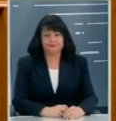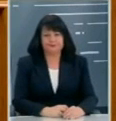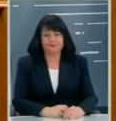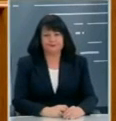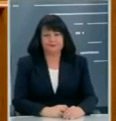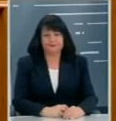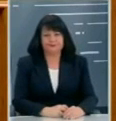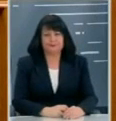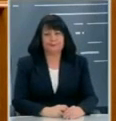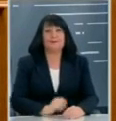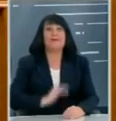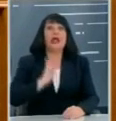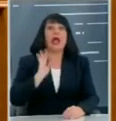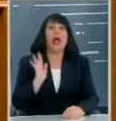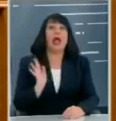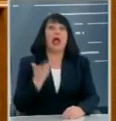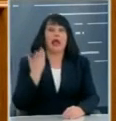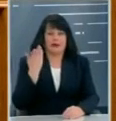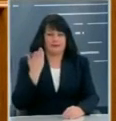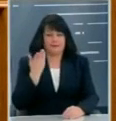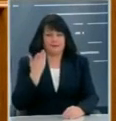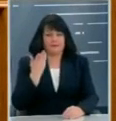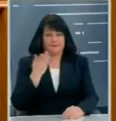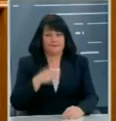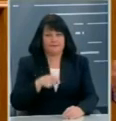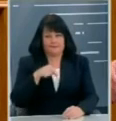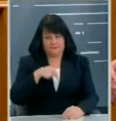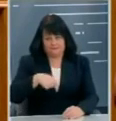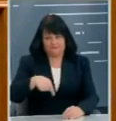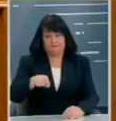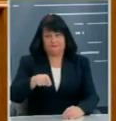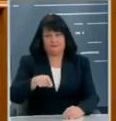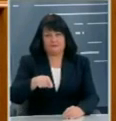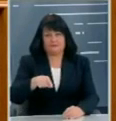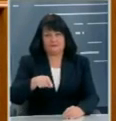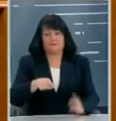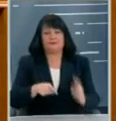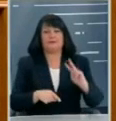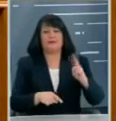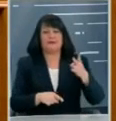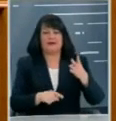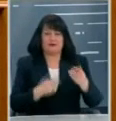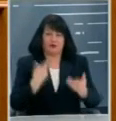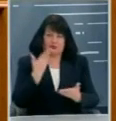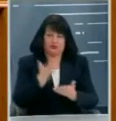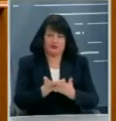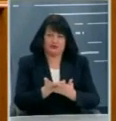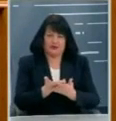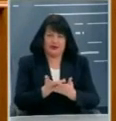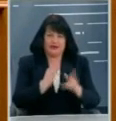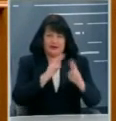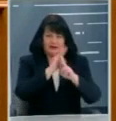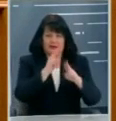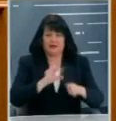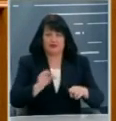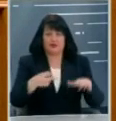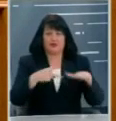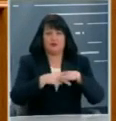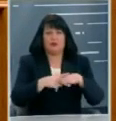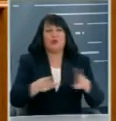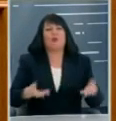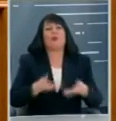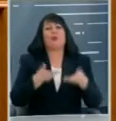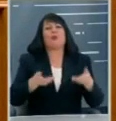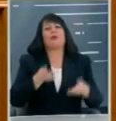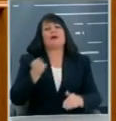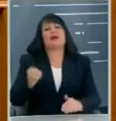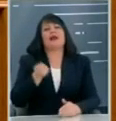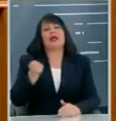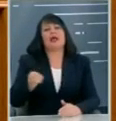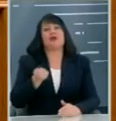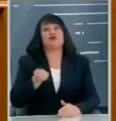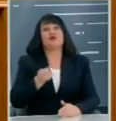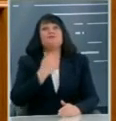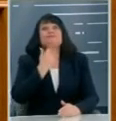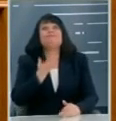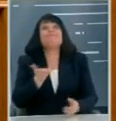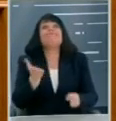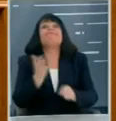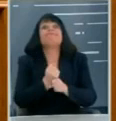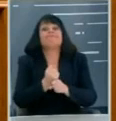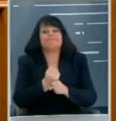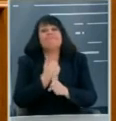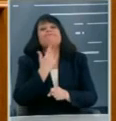Εφόσον όμως, όταν όμως αυτή η δεύτερη απέτηση για περισσότερη ελάφρυνση του χρέους δεν γίνεται εφικτή,